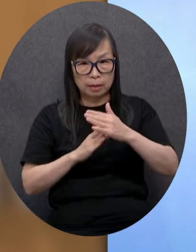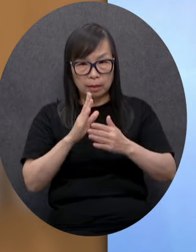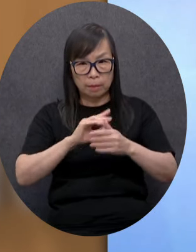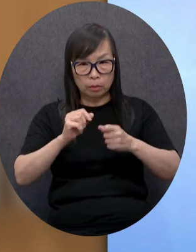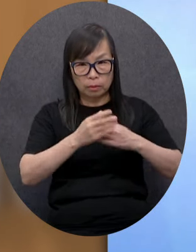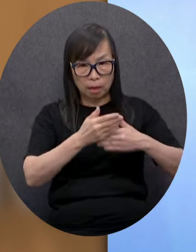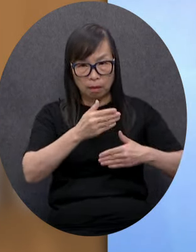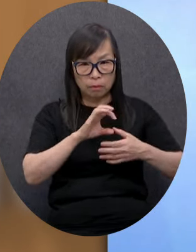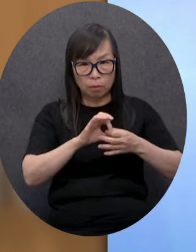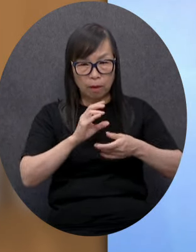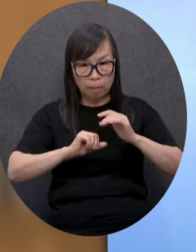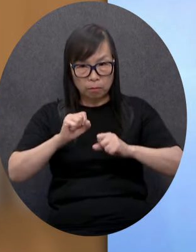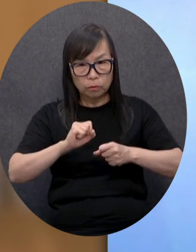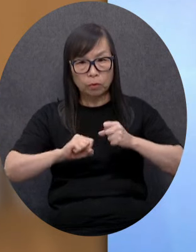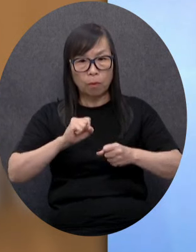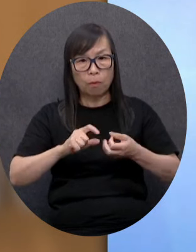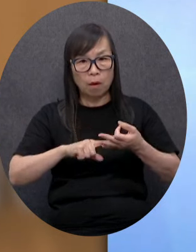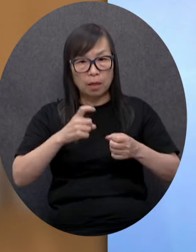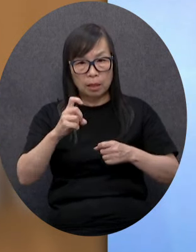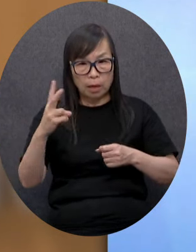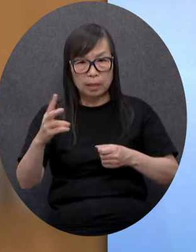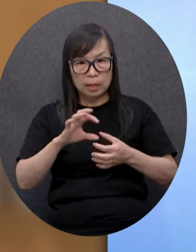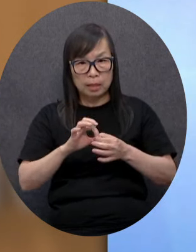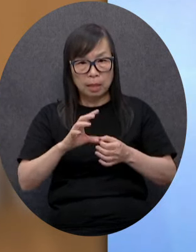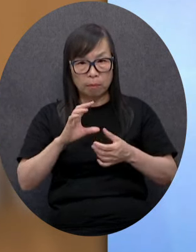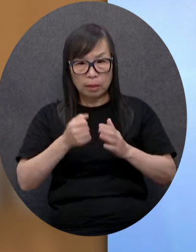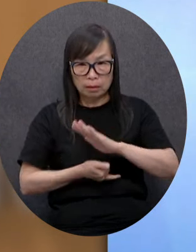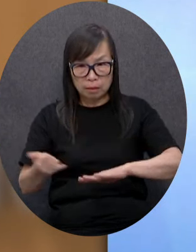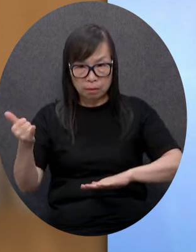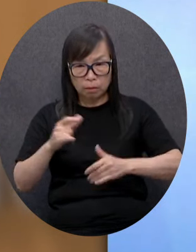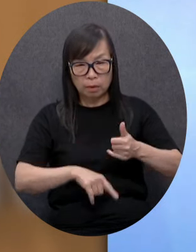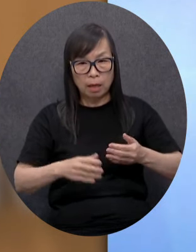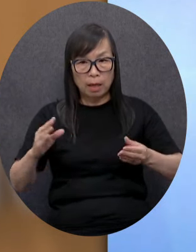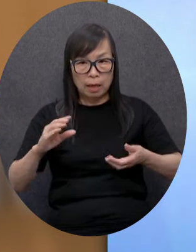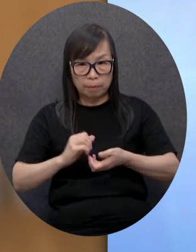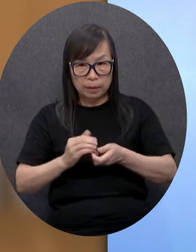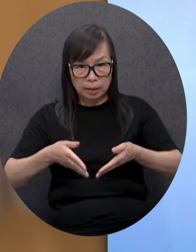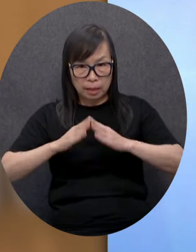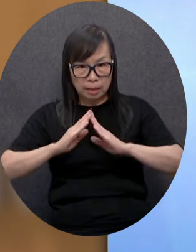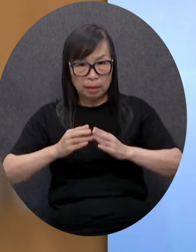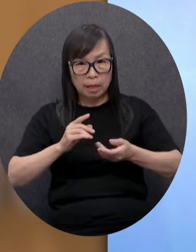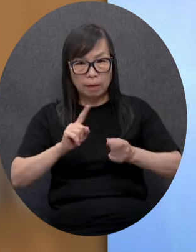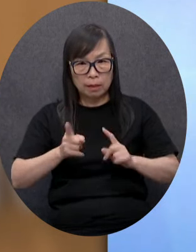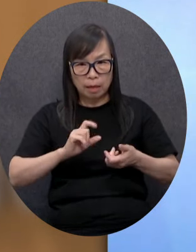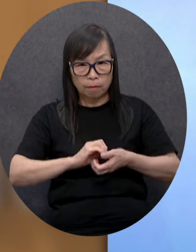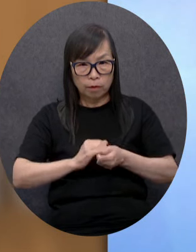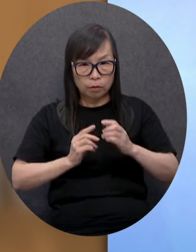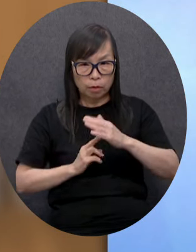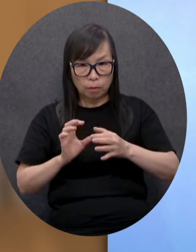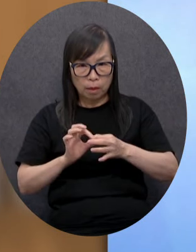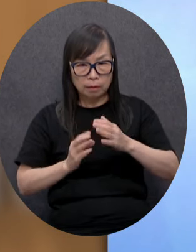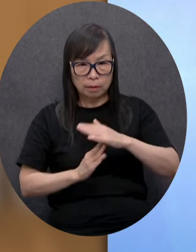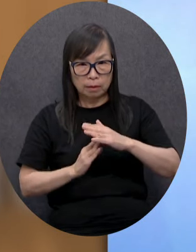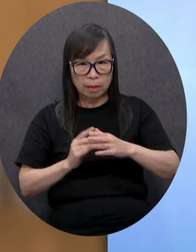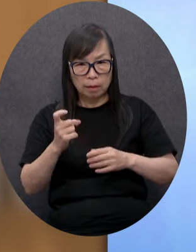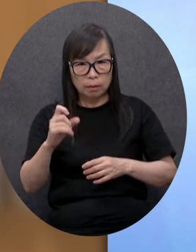产相关的某些活动，第92条与涉及有关潜逃者的合资企业或合伙相关的禁止，和